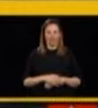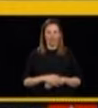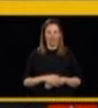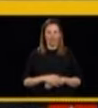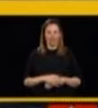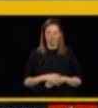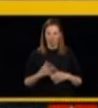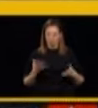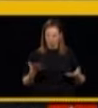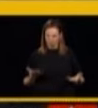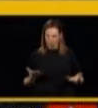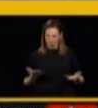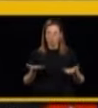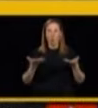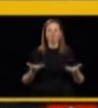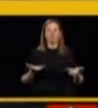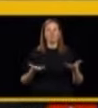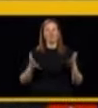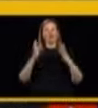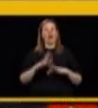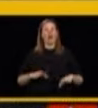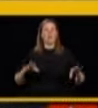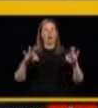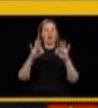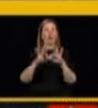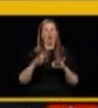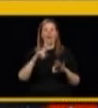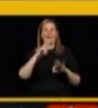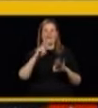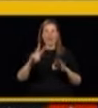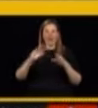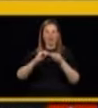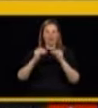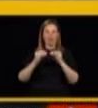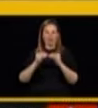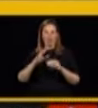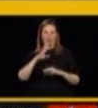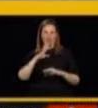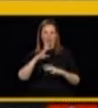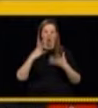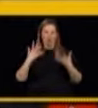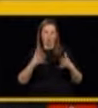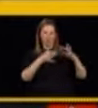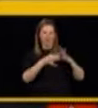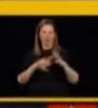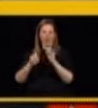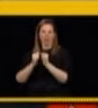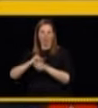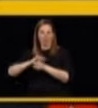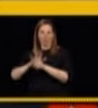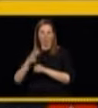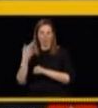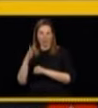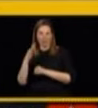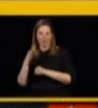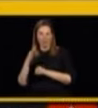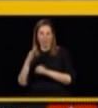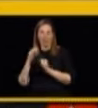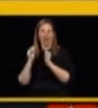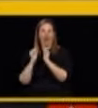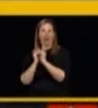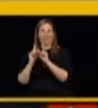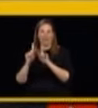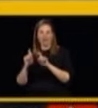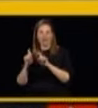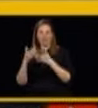donc on veut effectivement avoir le vrai nombre de décès de la COVID-19, testés ou non. Je pense que c'est